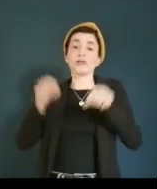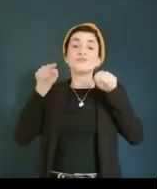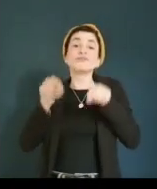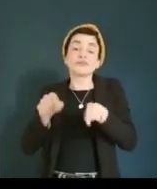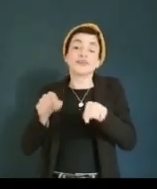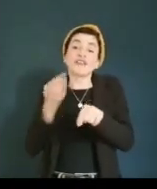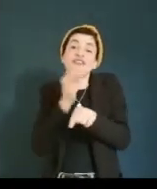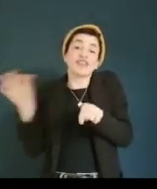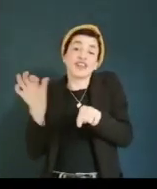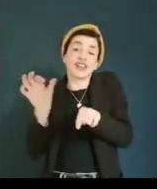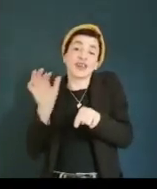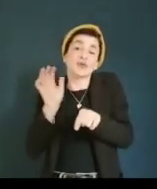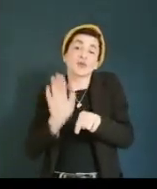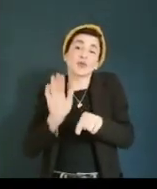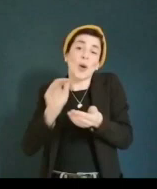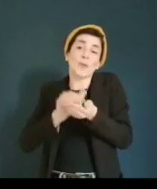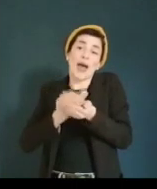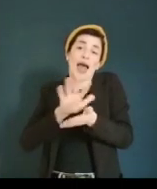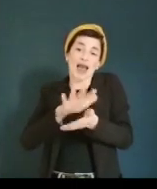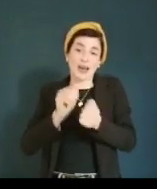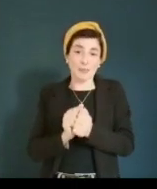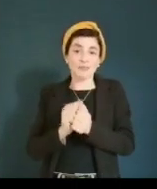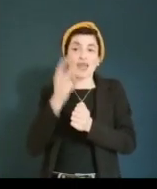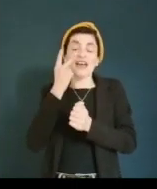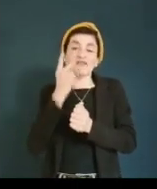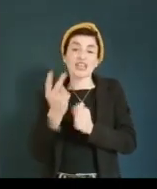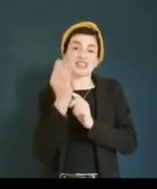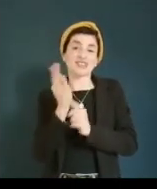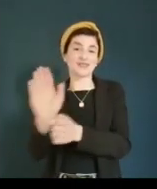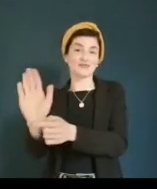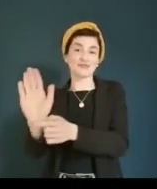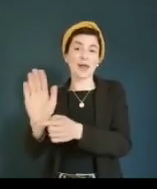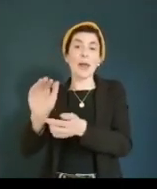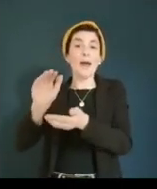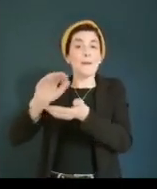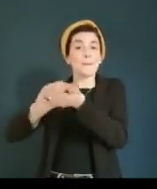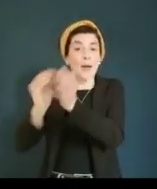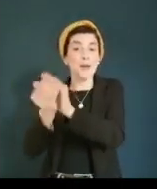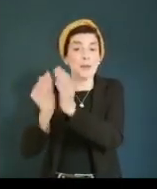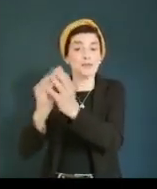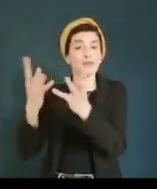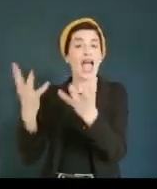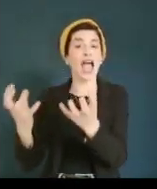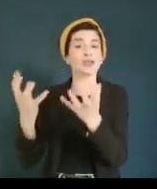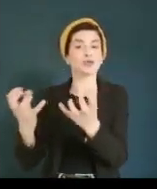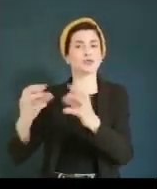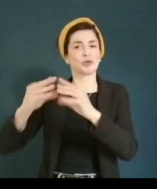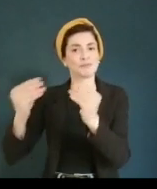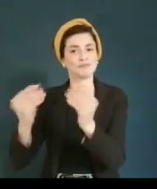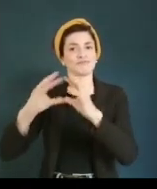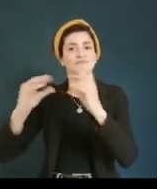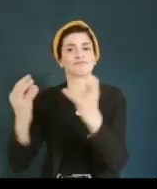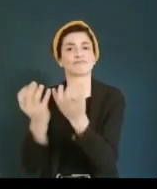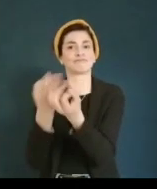la caratteristica del nostro pane. Come vedete, il mio impasto è molto molto asciutto, ma